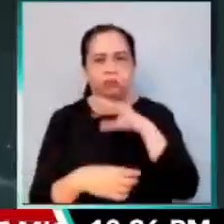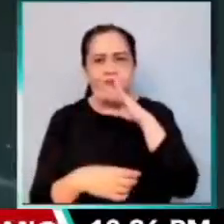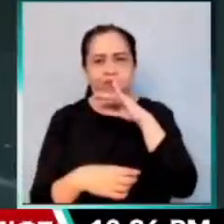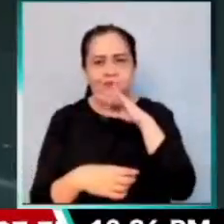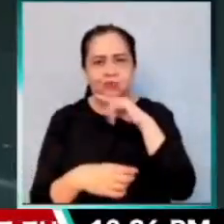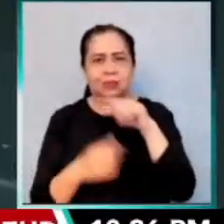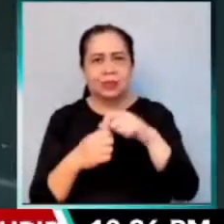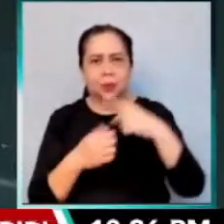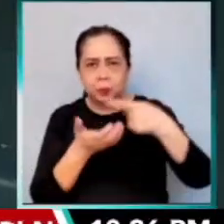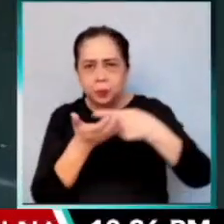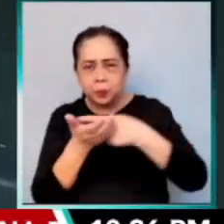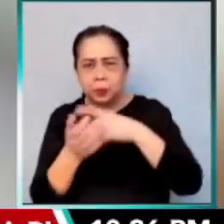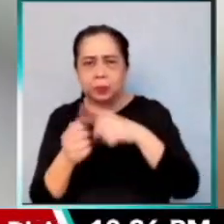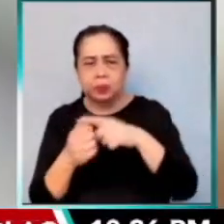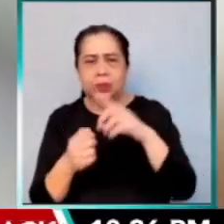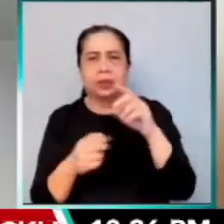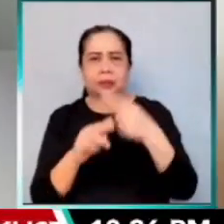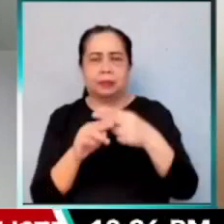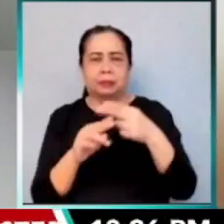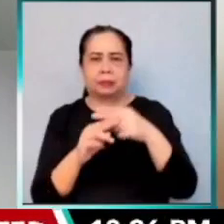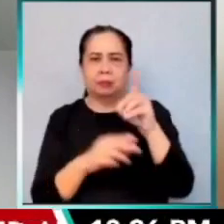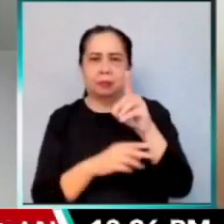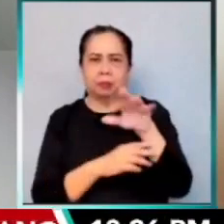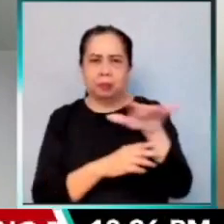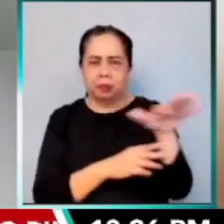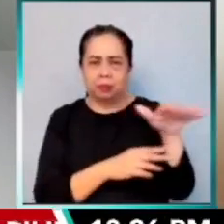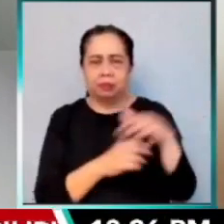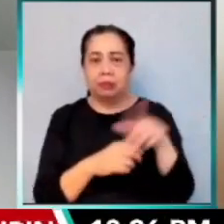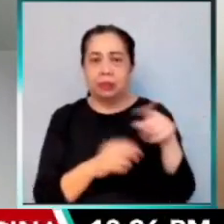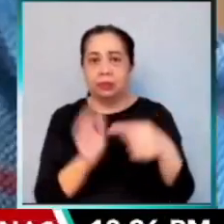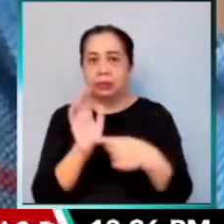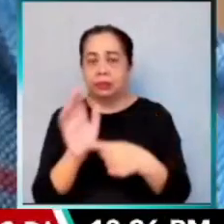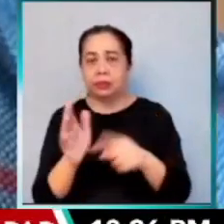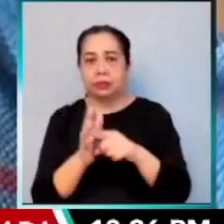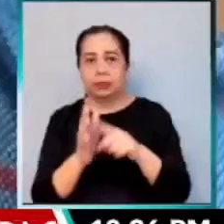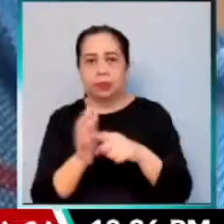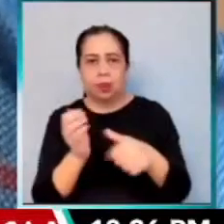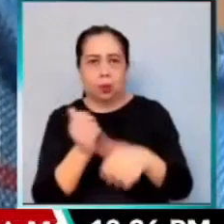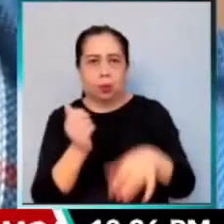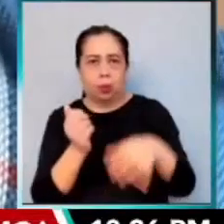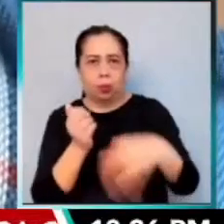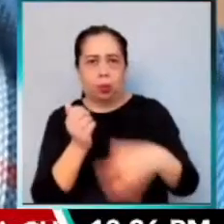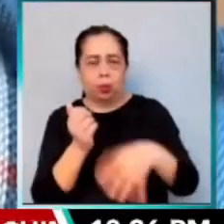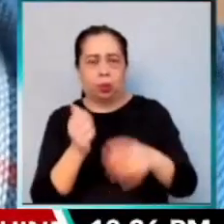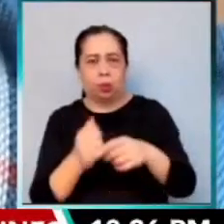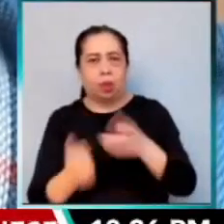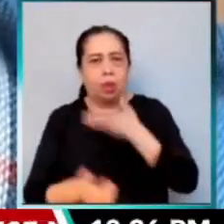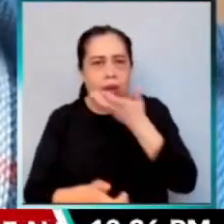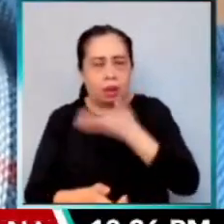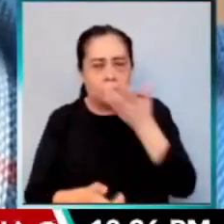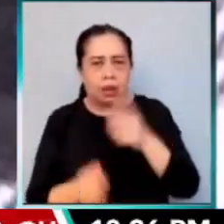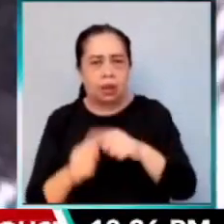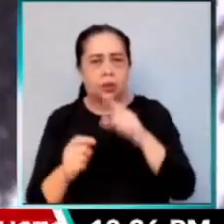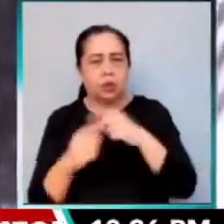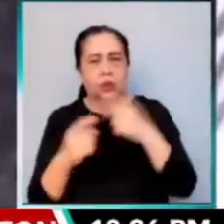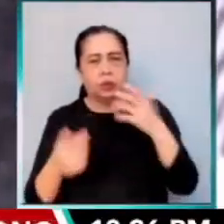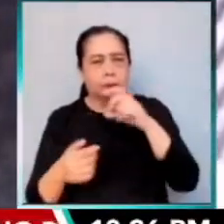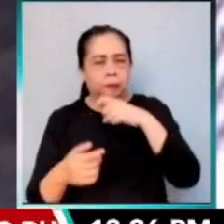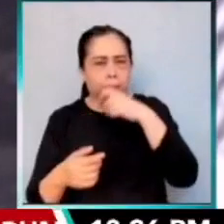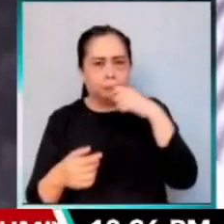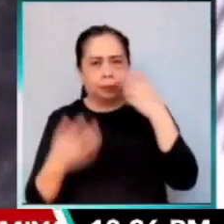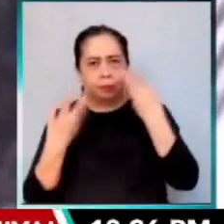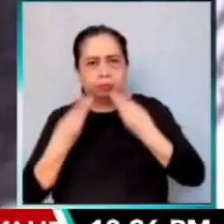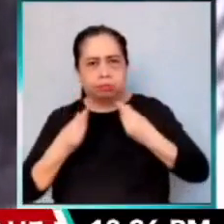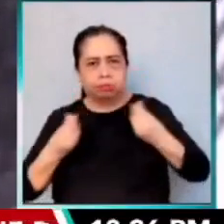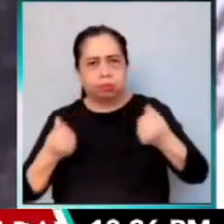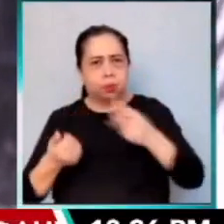mikrobyong Vibrio cholerae. Ang mga sintomas nito ay basang dumi, pagsusuka at severe dehydration. Ayon sa World